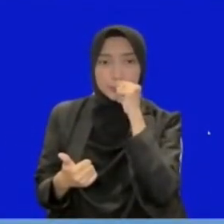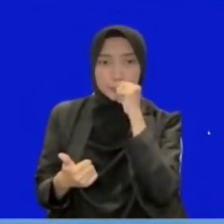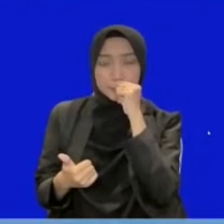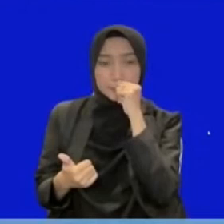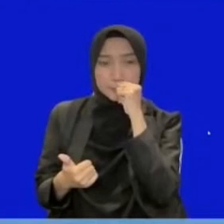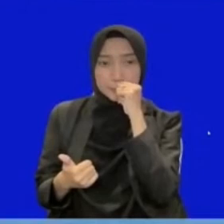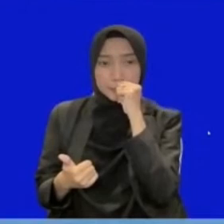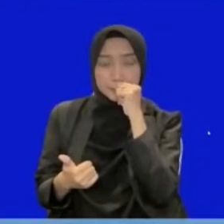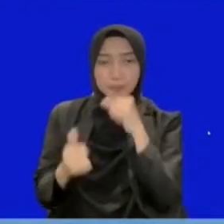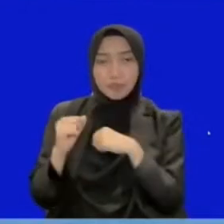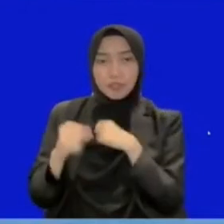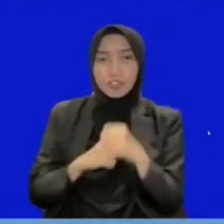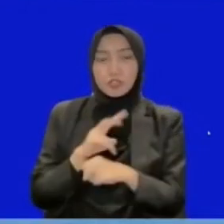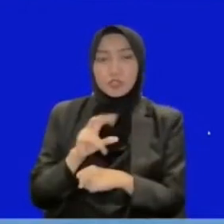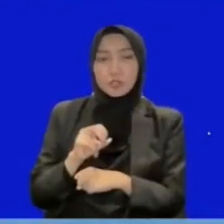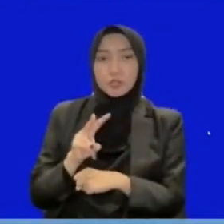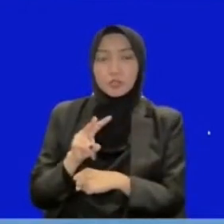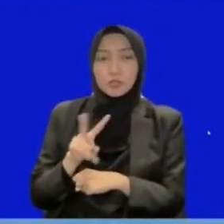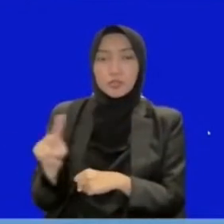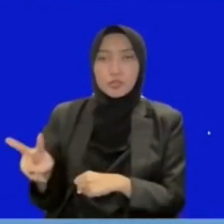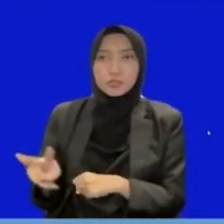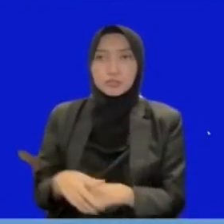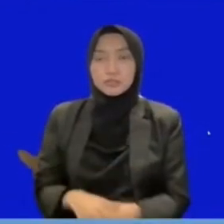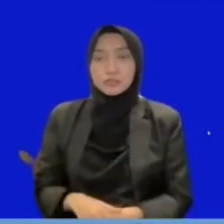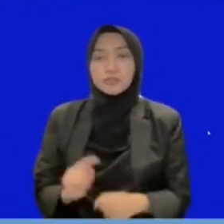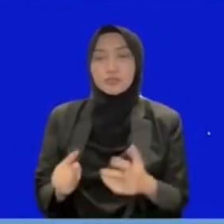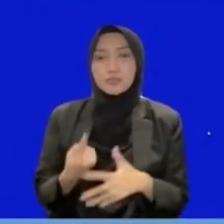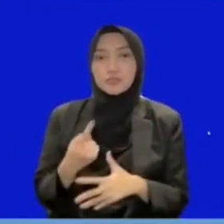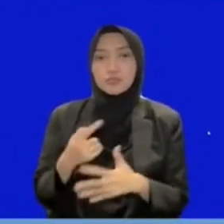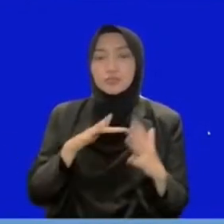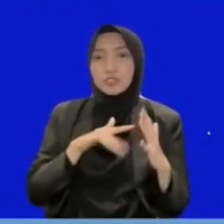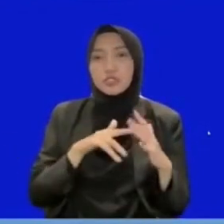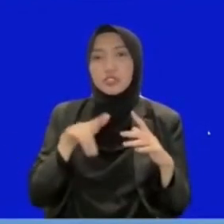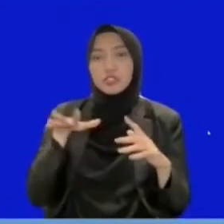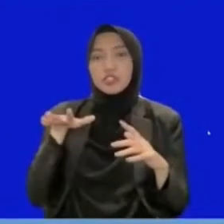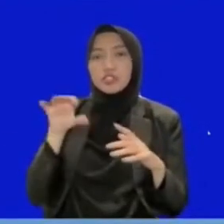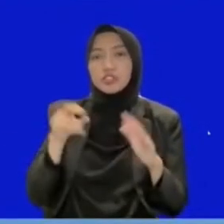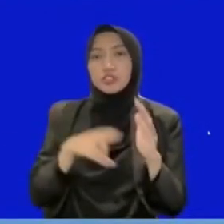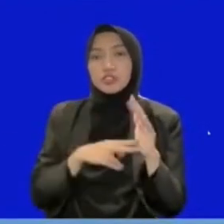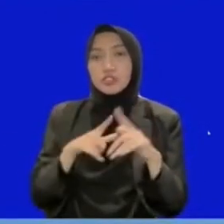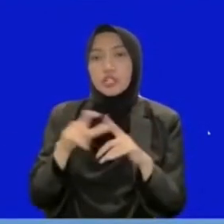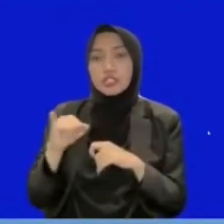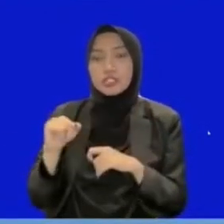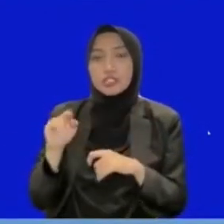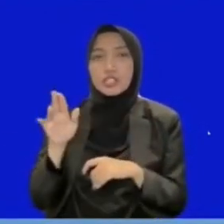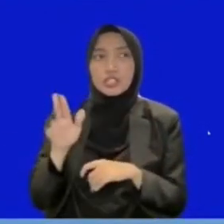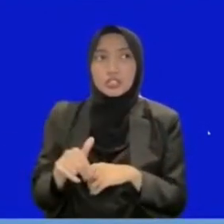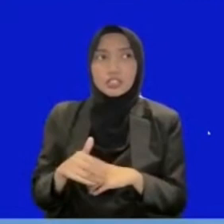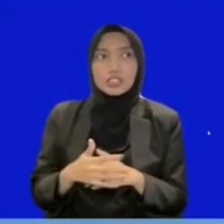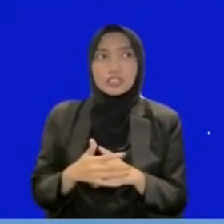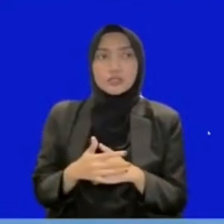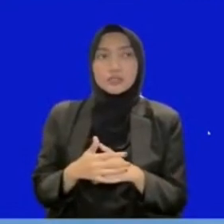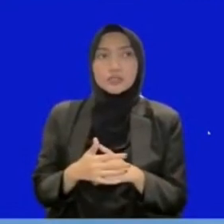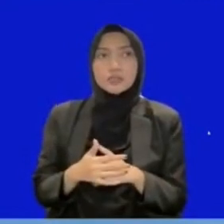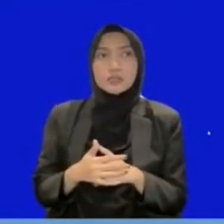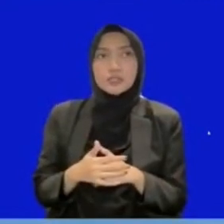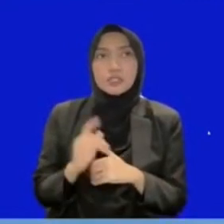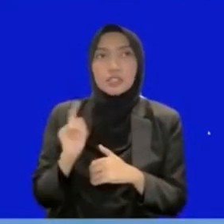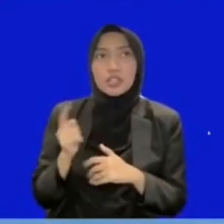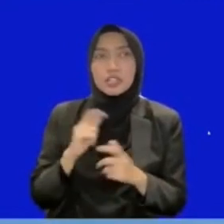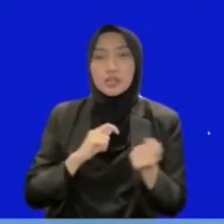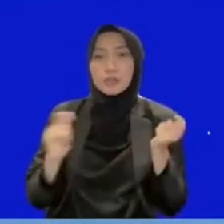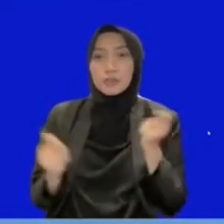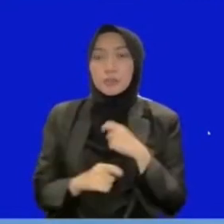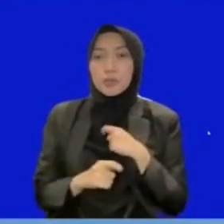Kemudian di tahun 2022 mulai ada kajian zonasi lagi, kemudian ada